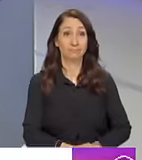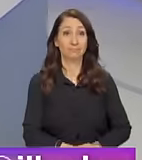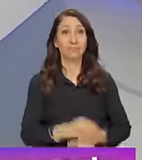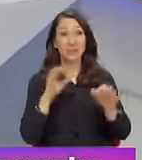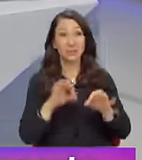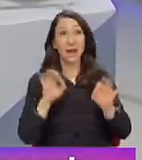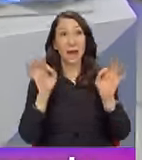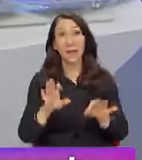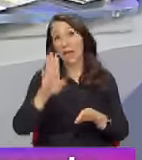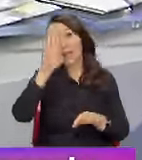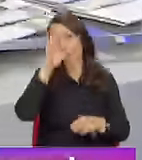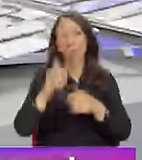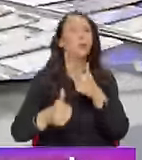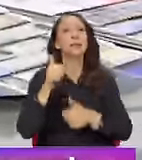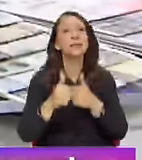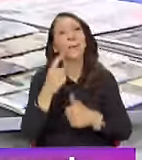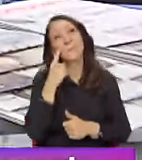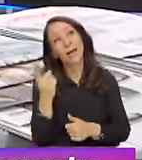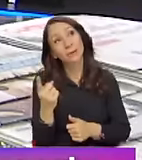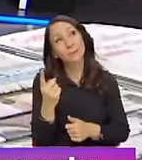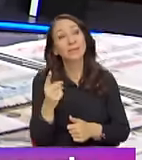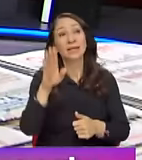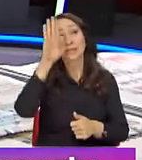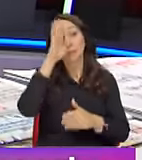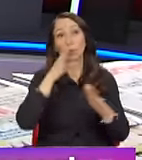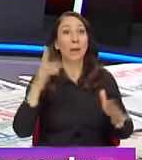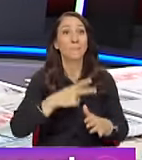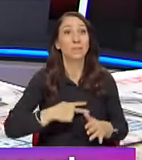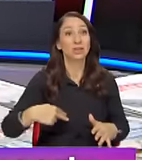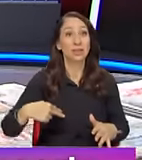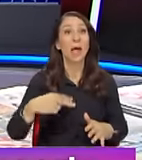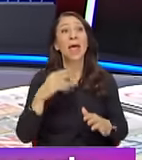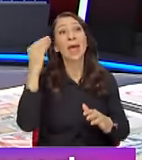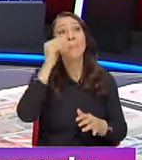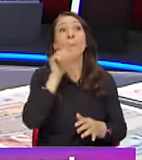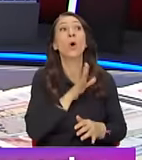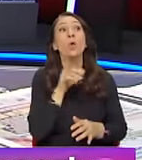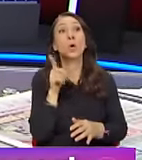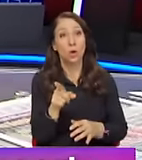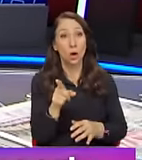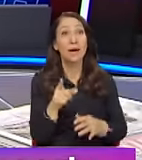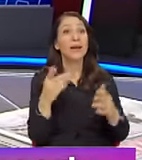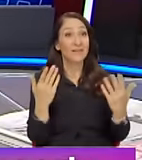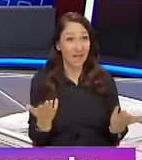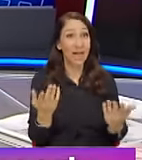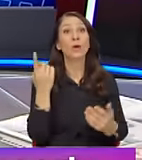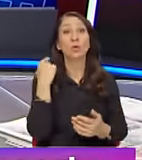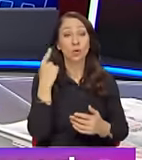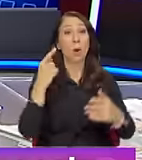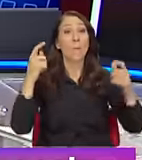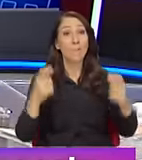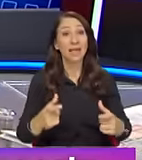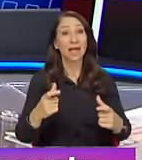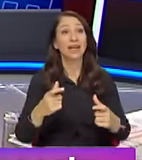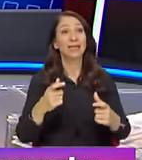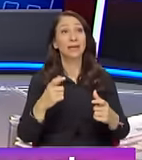Şimdi hemen İstanbul yarışına bir bakalım. İstanbul Büyükşehir Belediye Başkanı Ekrem İmamoğlu ve dün